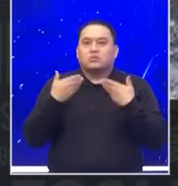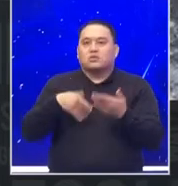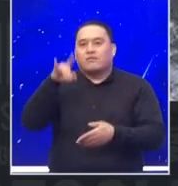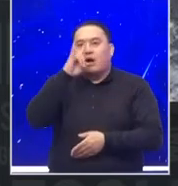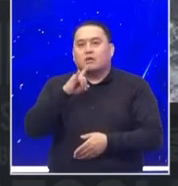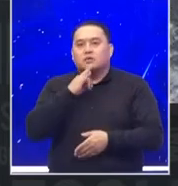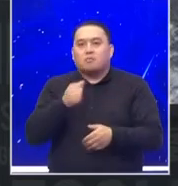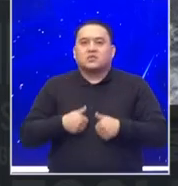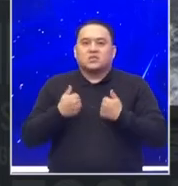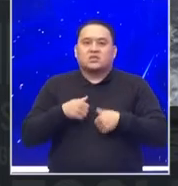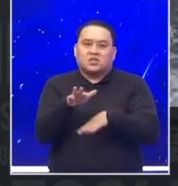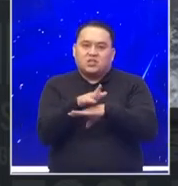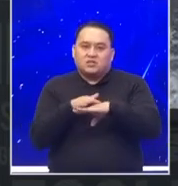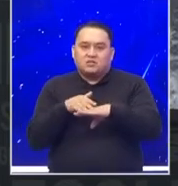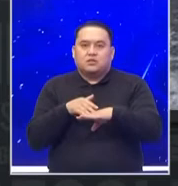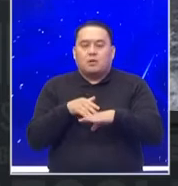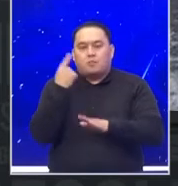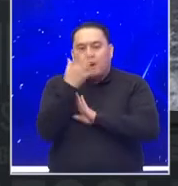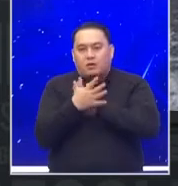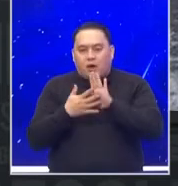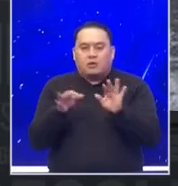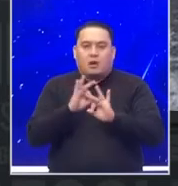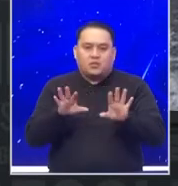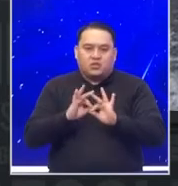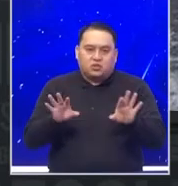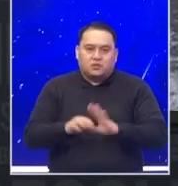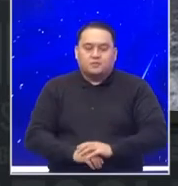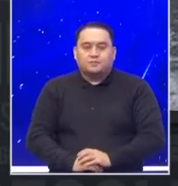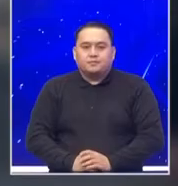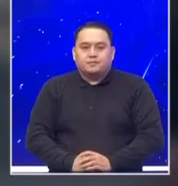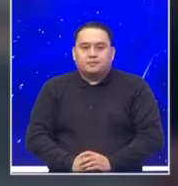казахстанцам пытаясь извиниться и пояснить свой поступок